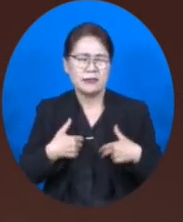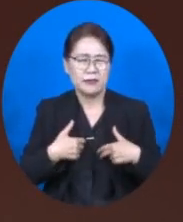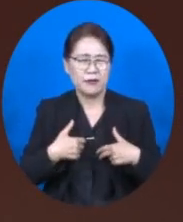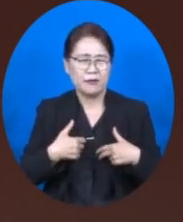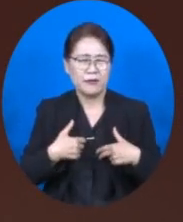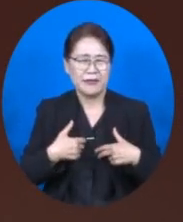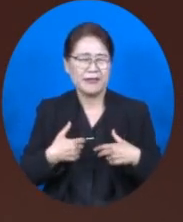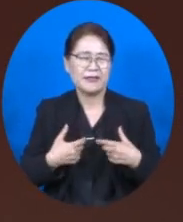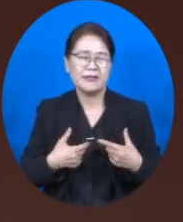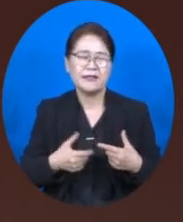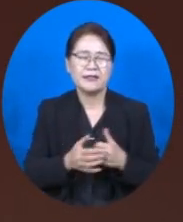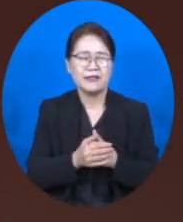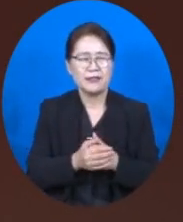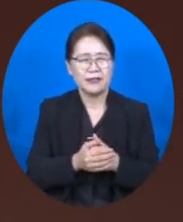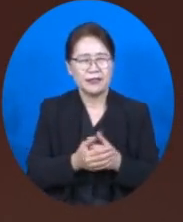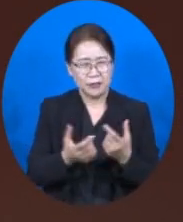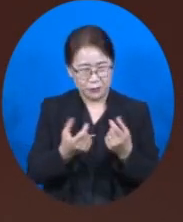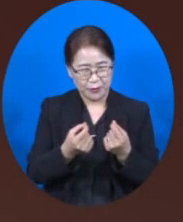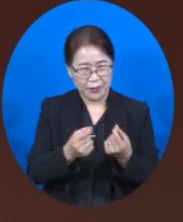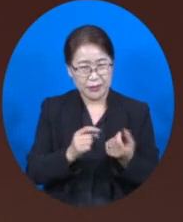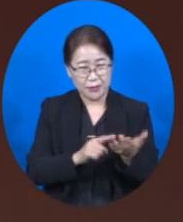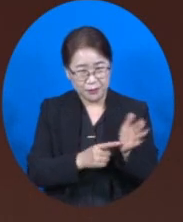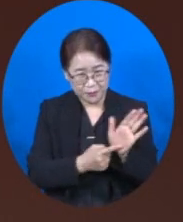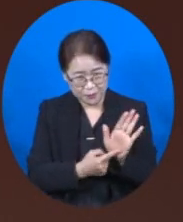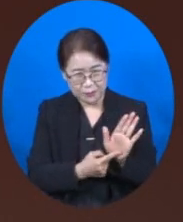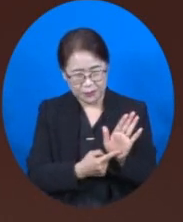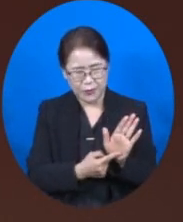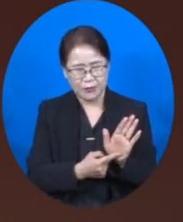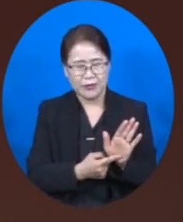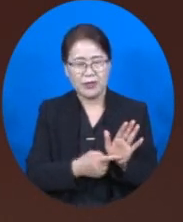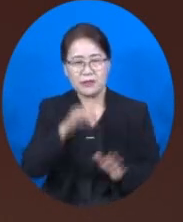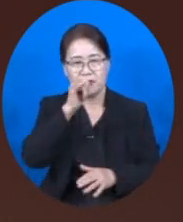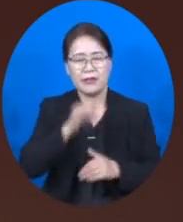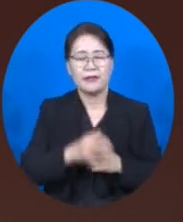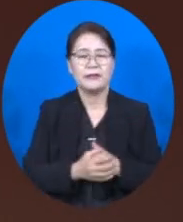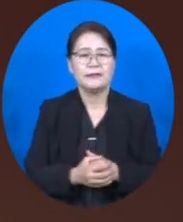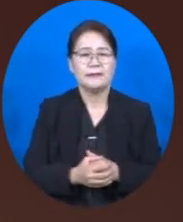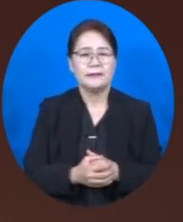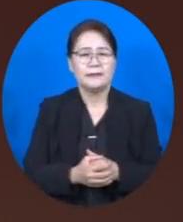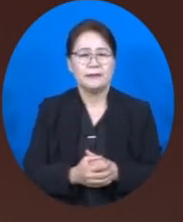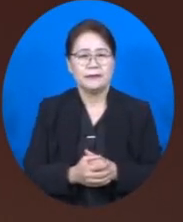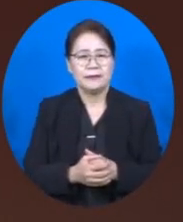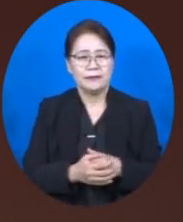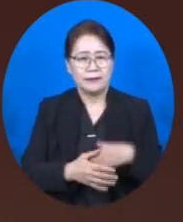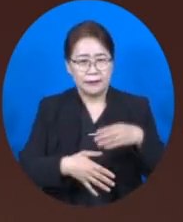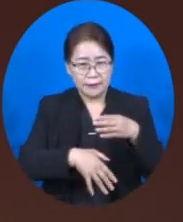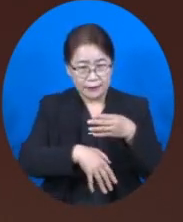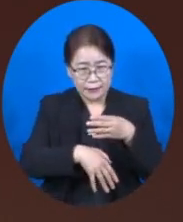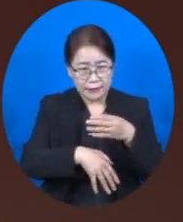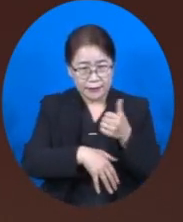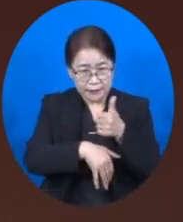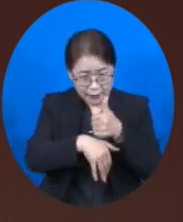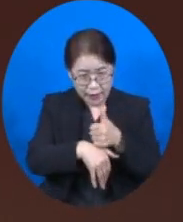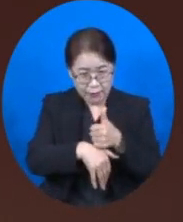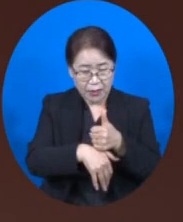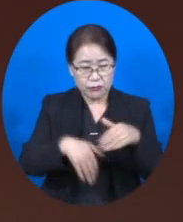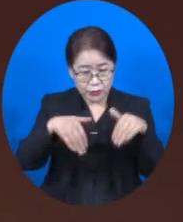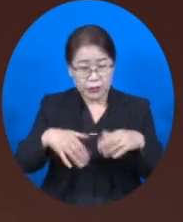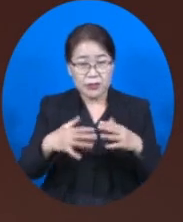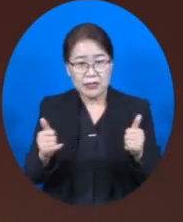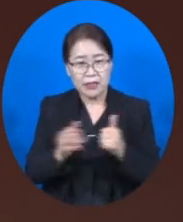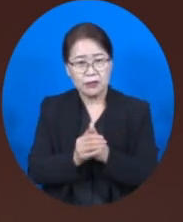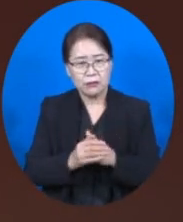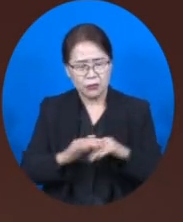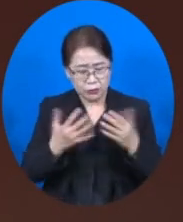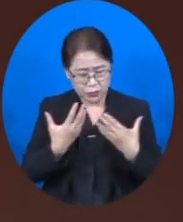같이 동반되어 기록되어 있다는 거죠 그래서 하박국 선자는 모든 것이